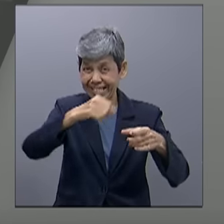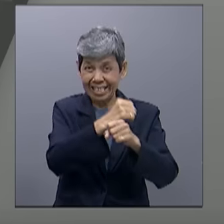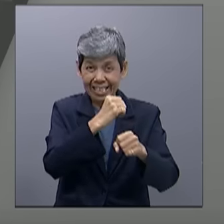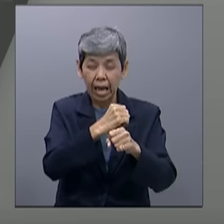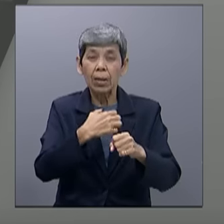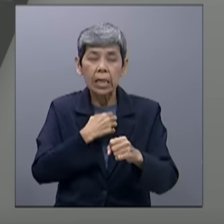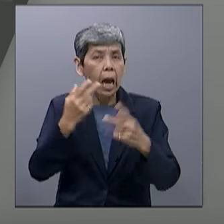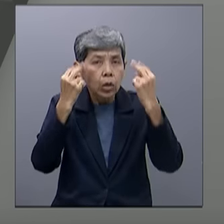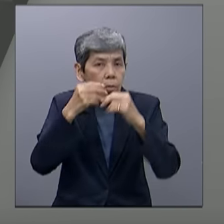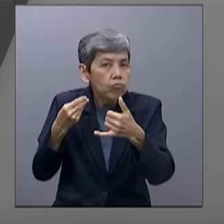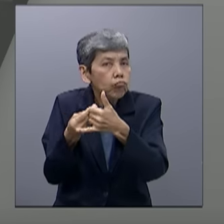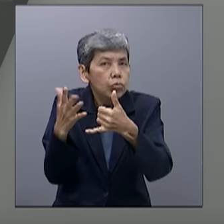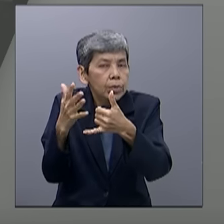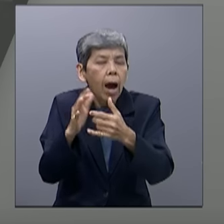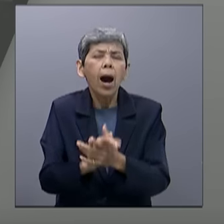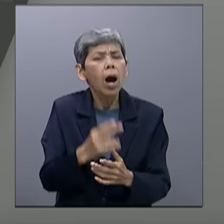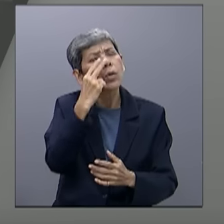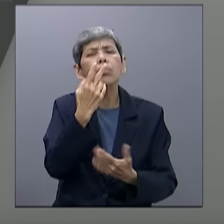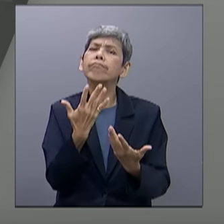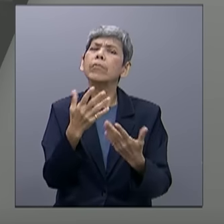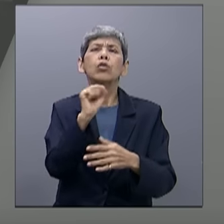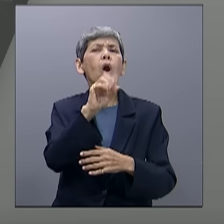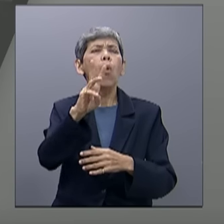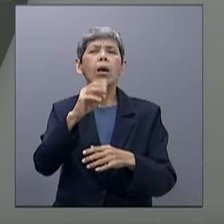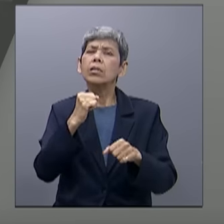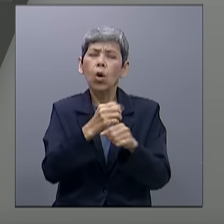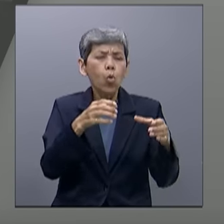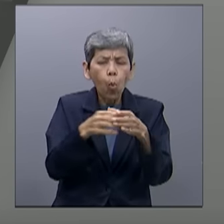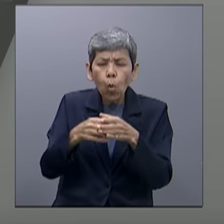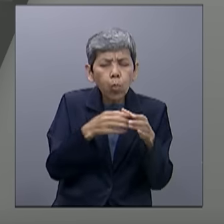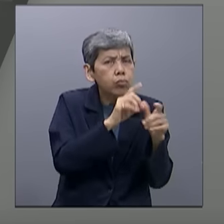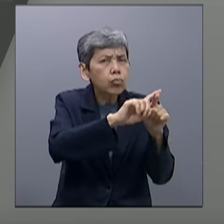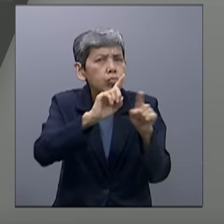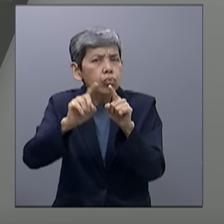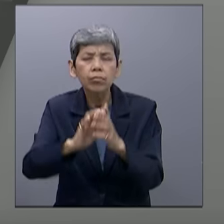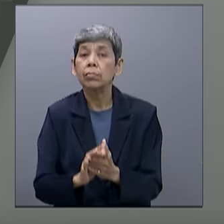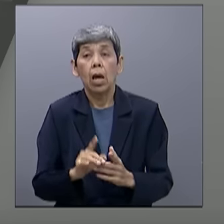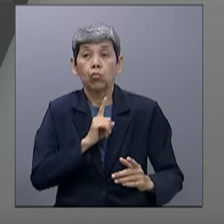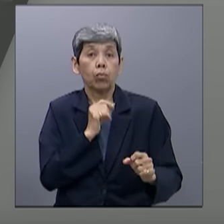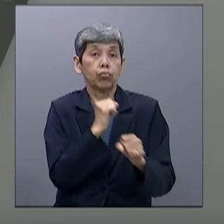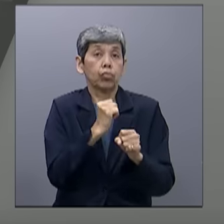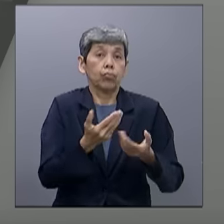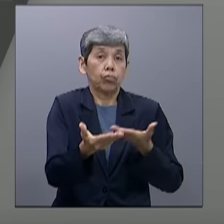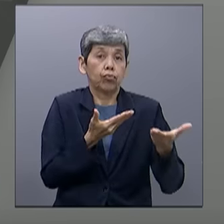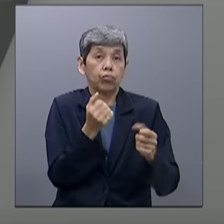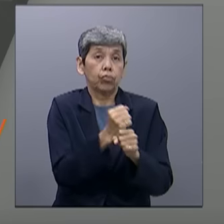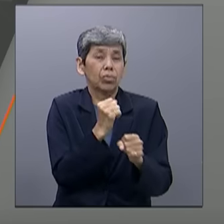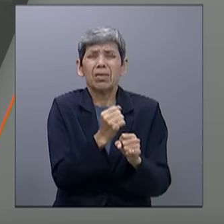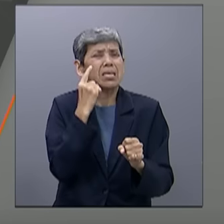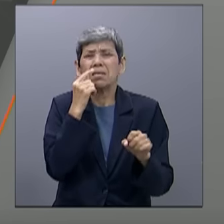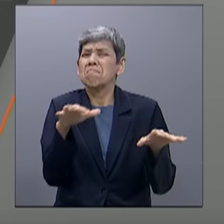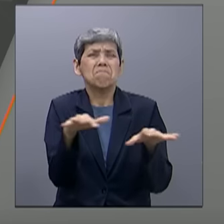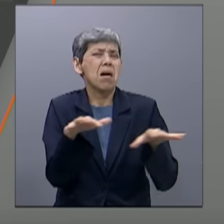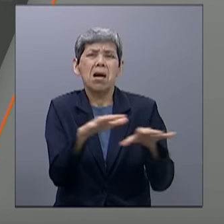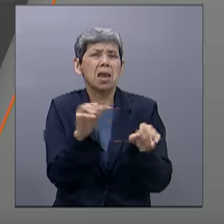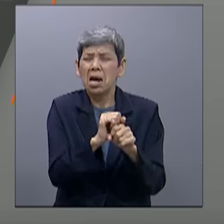ที่จะเลือกนายกรัฐมนตรีแล้วเนี่ยอาจารย์ก็เลยมองว่าถึงจะเป็นสีไหนสีอะไรก็ตามอำนาจในการต่อรองมันก็คงไม่ได้จะเยอะอย่างที่มี